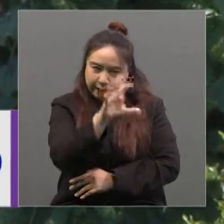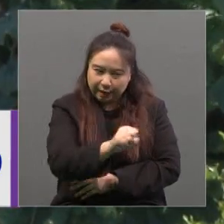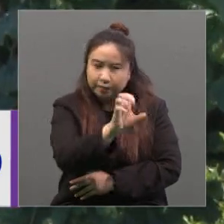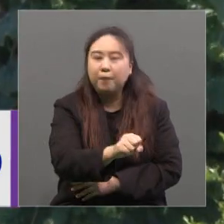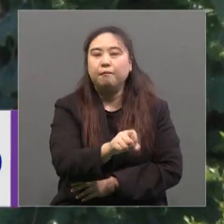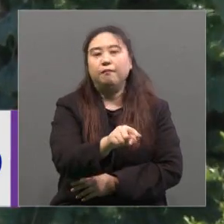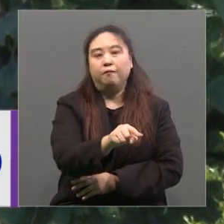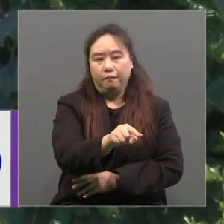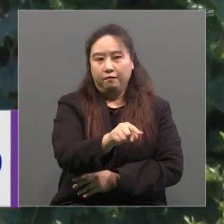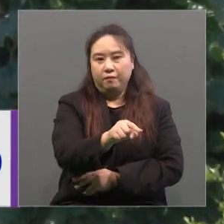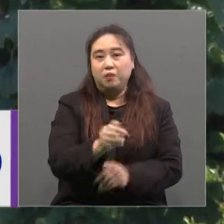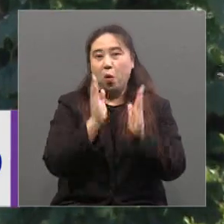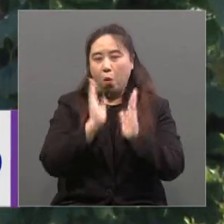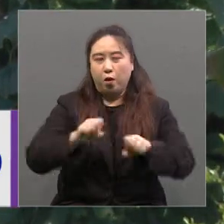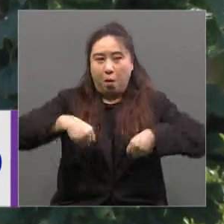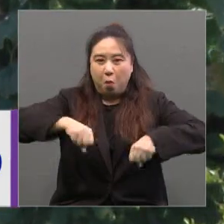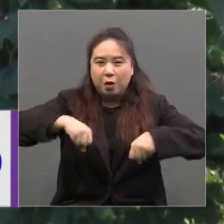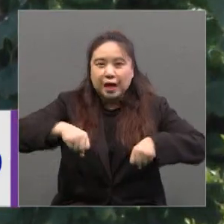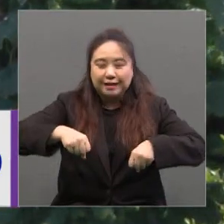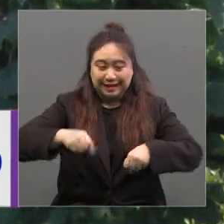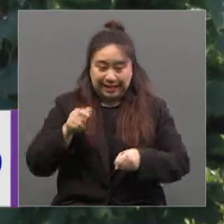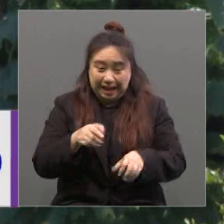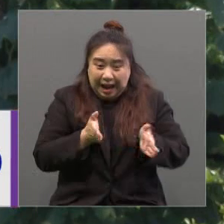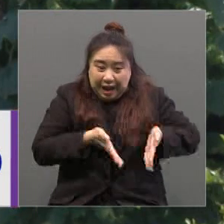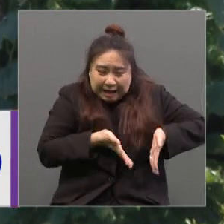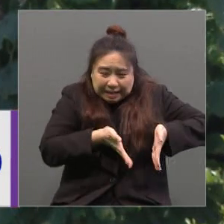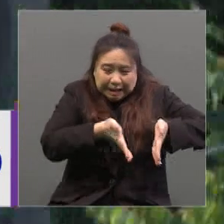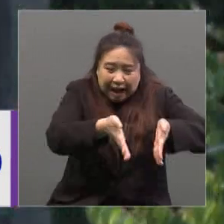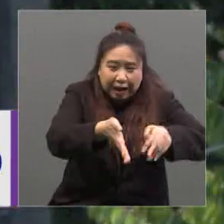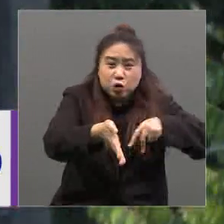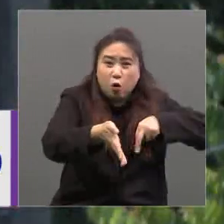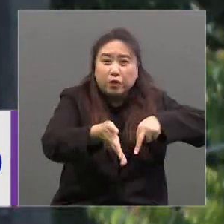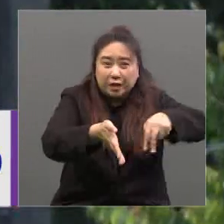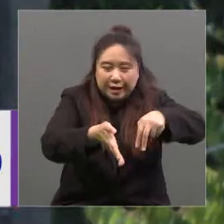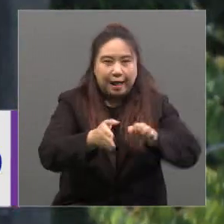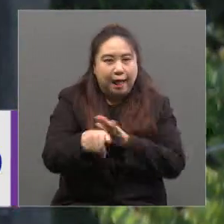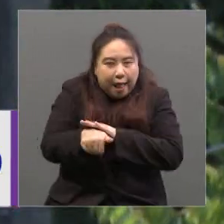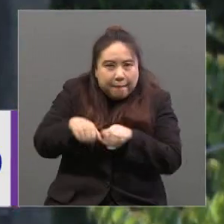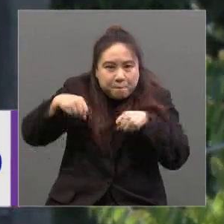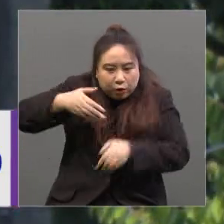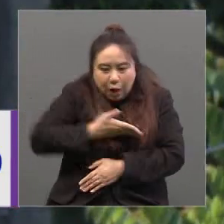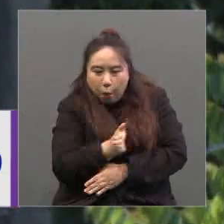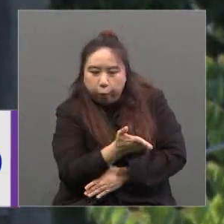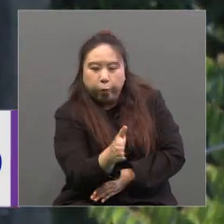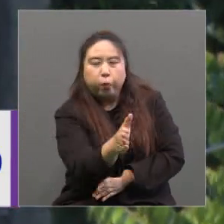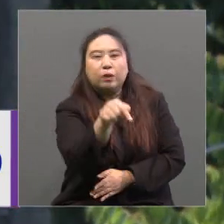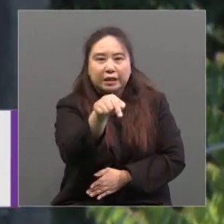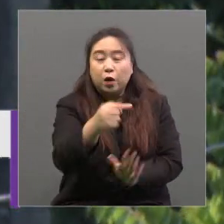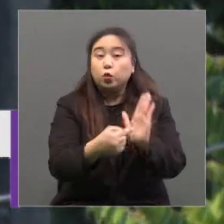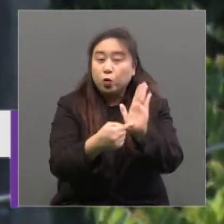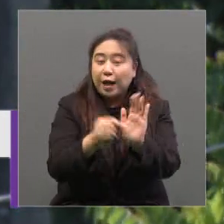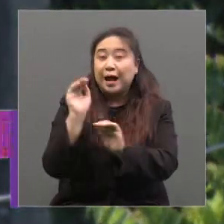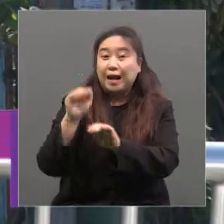ขันวินัยจราจรเพื่อลดจำนวนผู้ขับขี่รถจักรยานยนต์บนทางเท้าในหลายๆจุดทั่วกรุงเทพฯนะครับอย่างเช่นที่บริเวณถนนลาดพร้าว